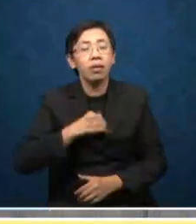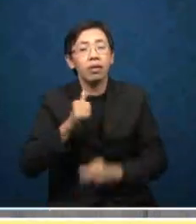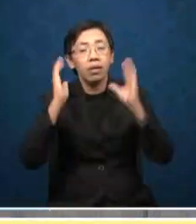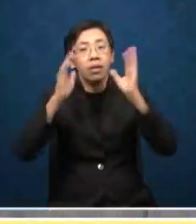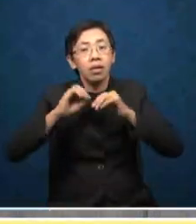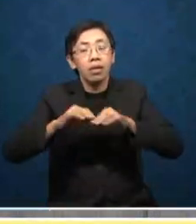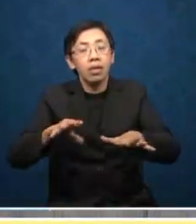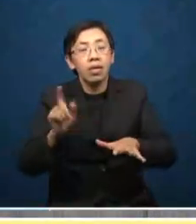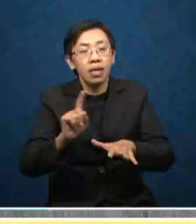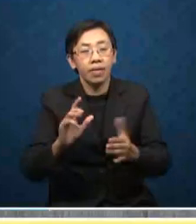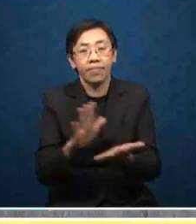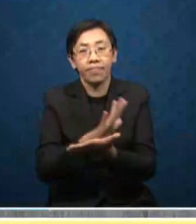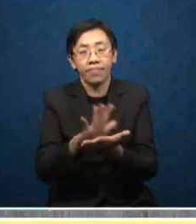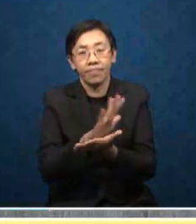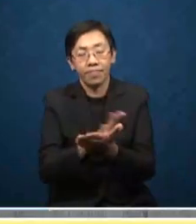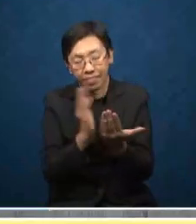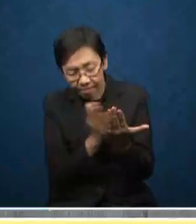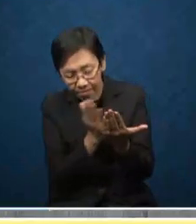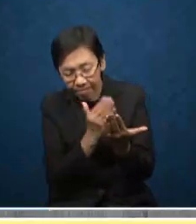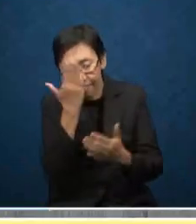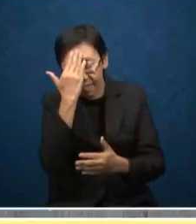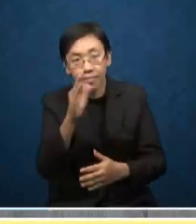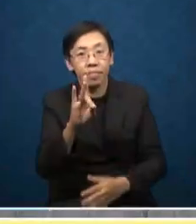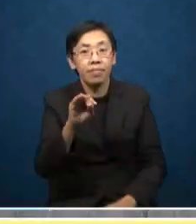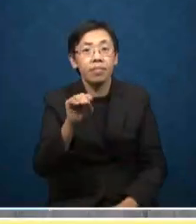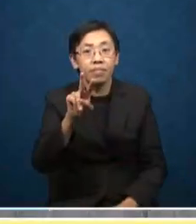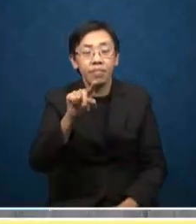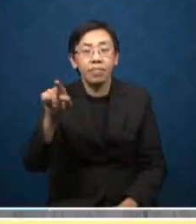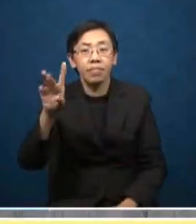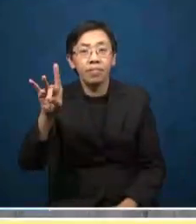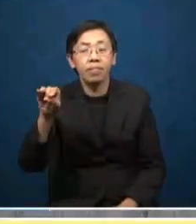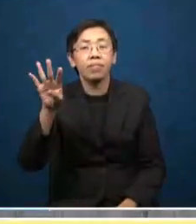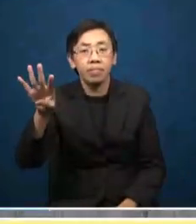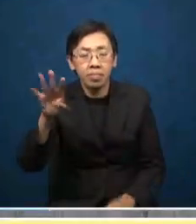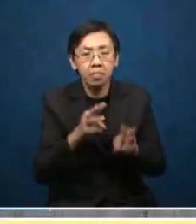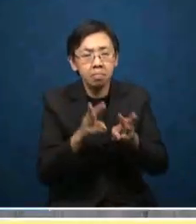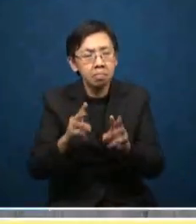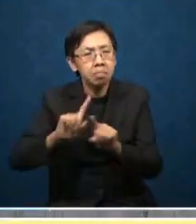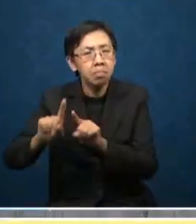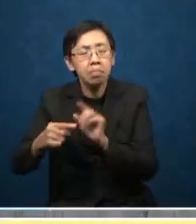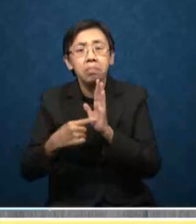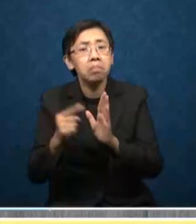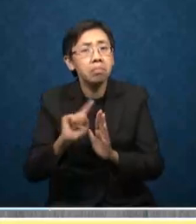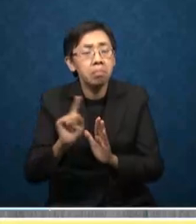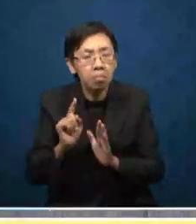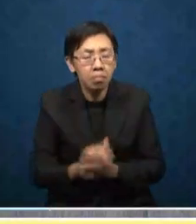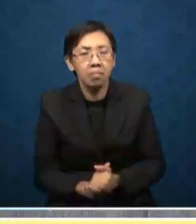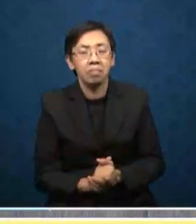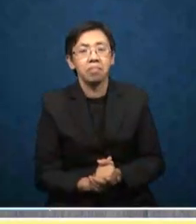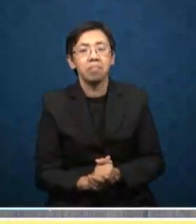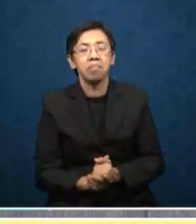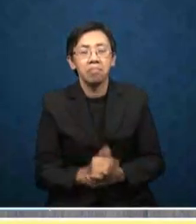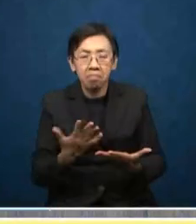ไว้ในเอกสารหน้า 82ถึงหน้า84มีวิธีการหลากหลายโดยเฉพาะอย่างยิ่งวิธีการทาง